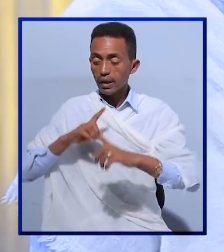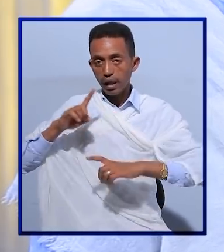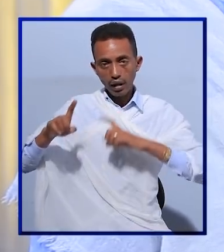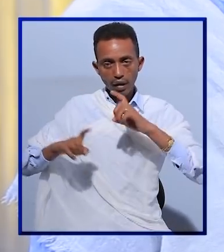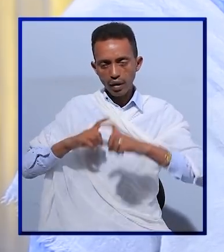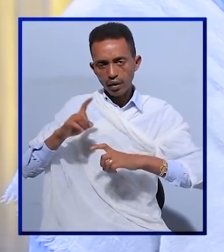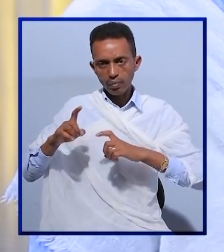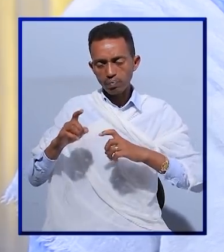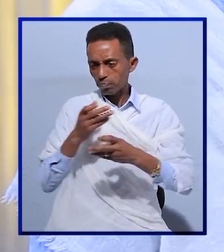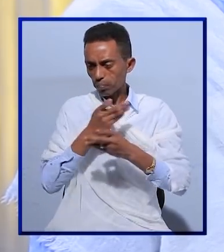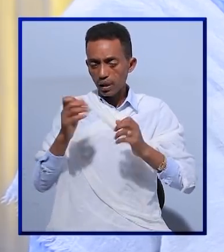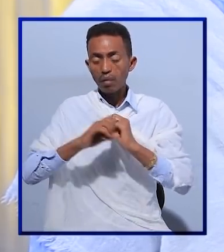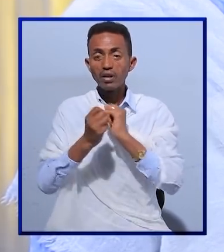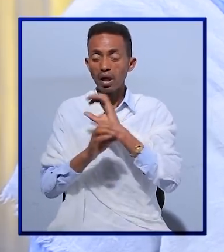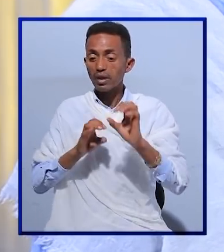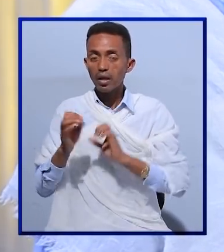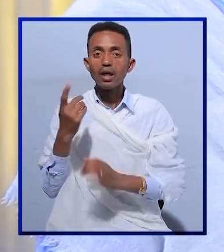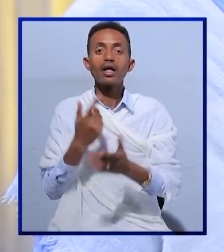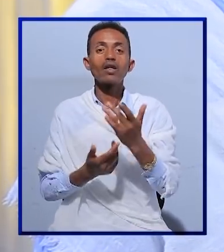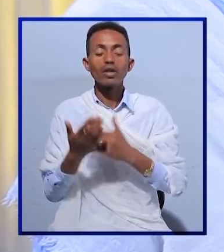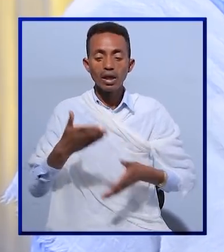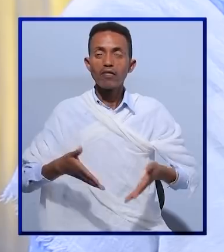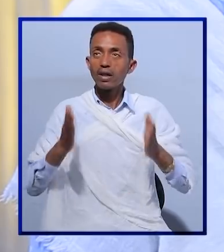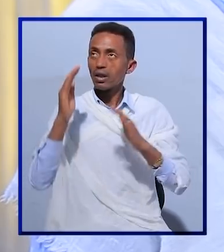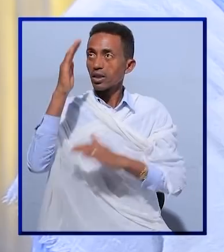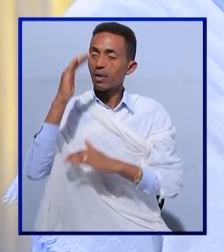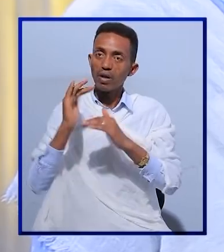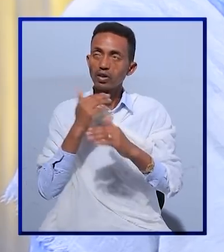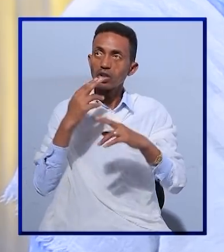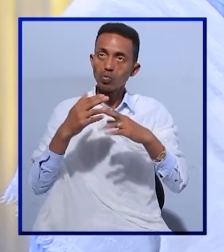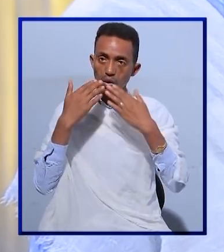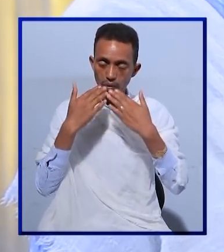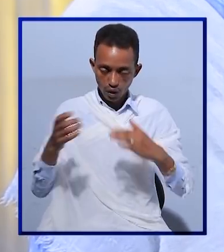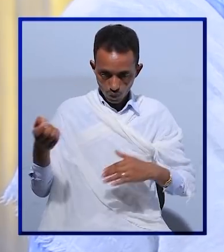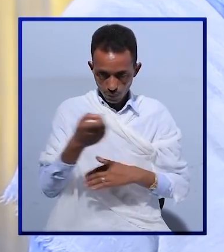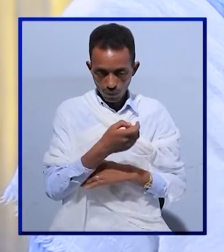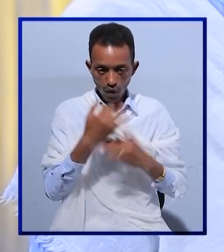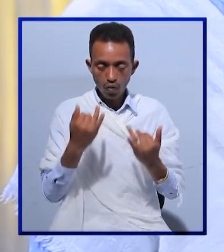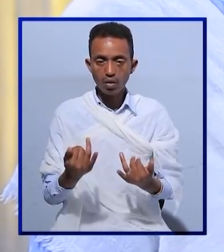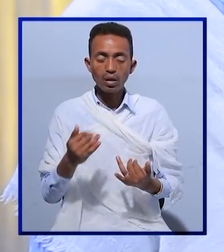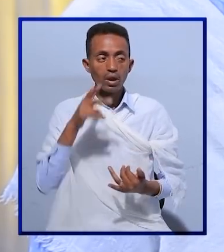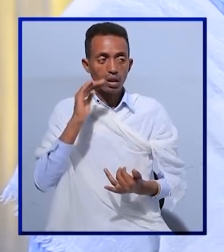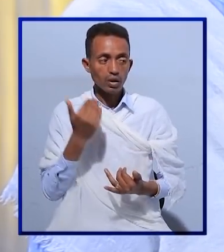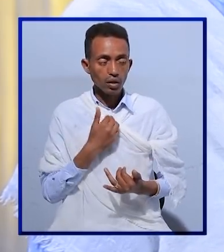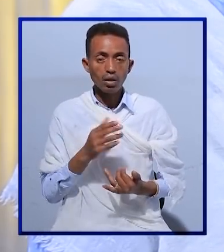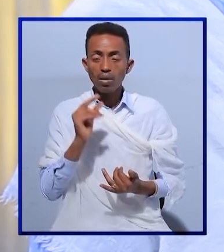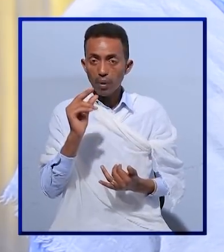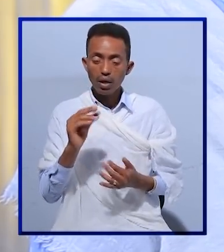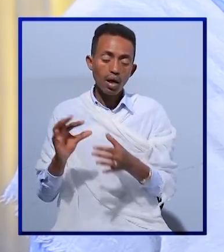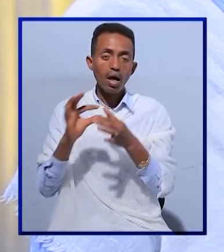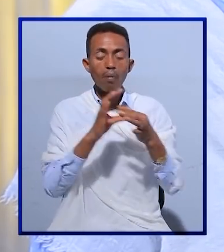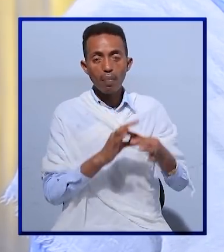ያቀረበችውን ጥያቄ መሰረት አድርገን እንድንነጋገር የፈቀደልን አምላካችን ስሙ ይክበር ይመስገን። እንግዲህ